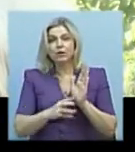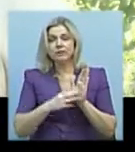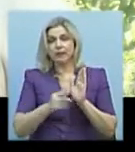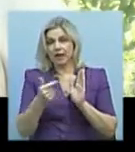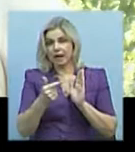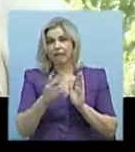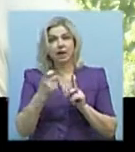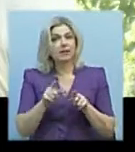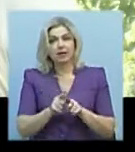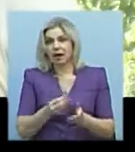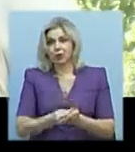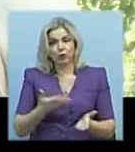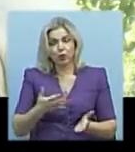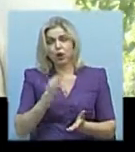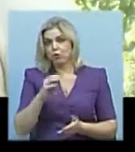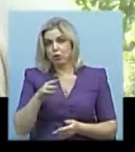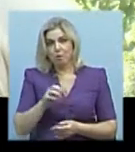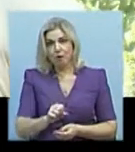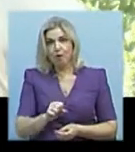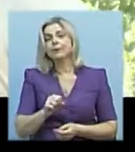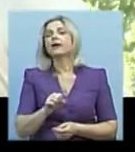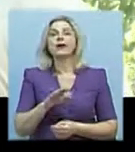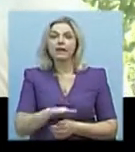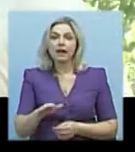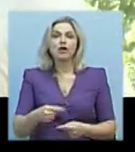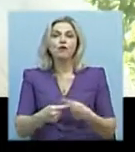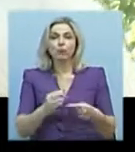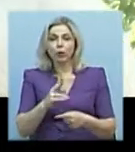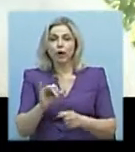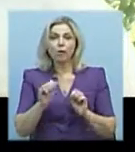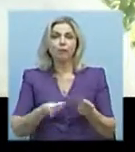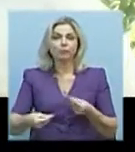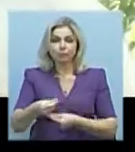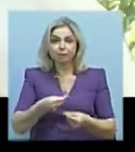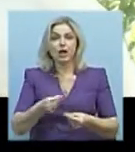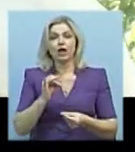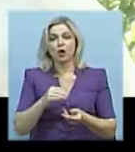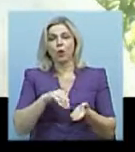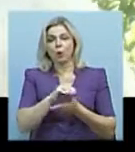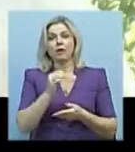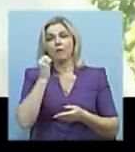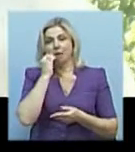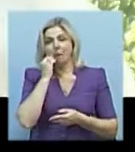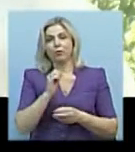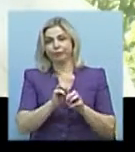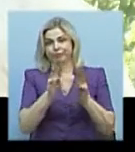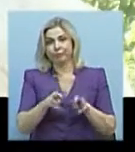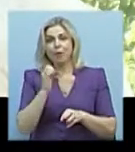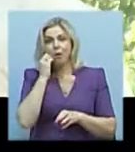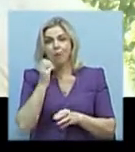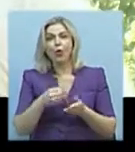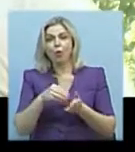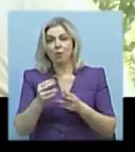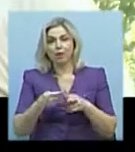не настільки значна, я думаю, все-таки сума. Діти, онуки можуть скинутися бабусі по 50 гривень і купити цю